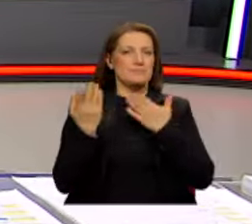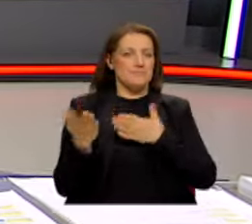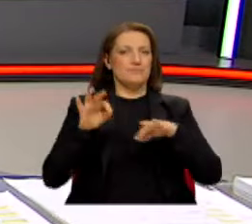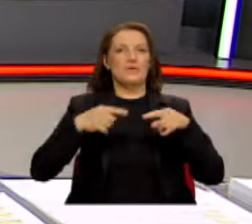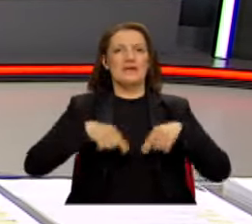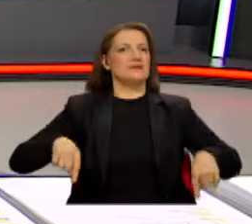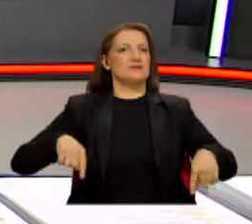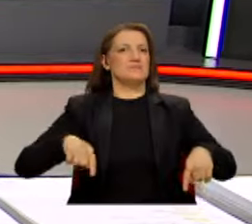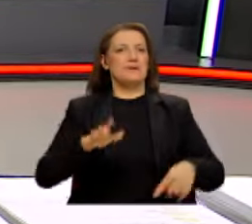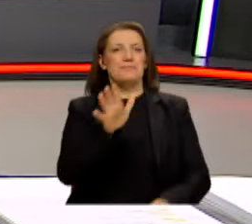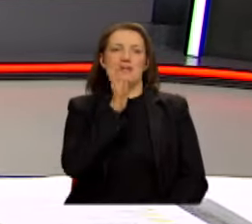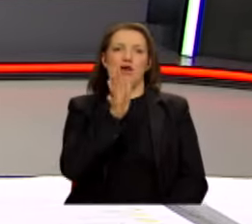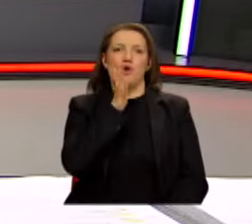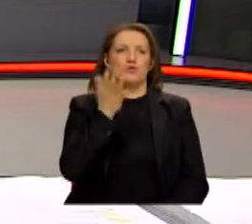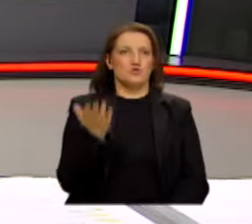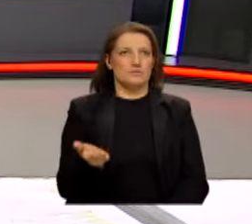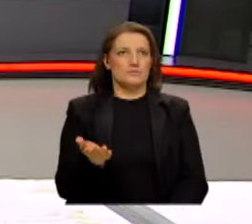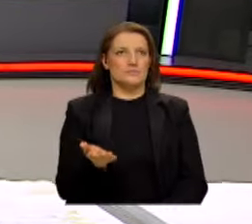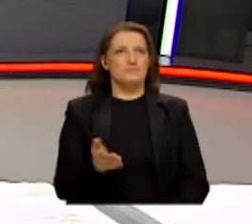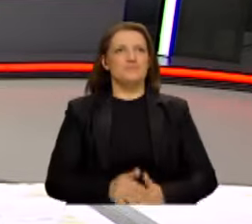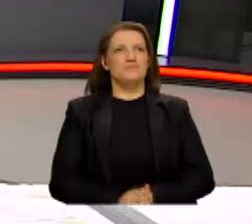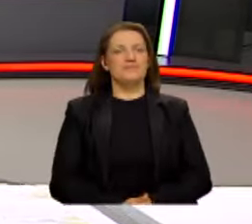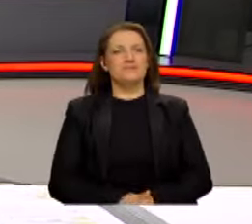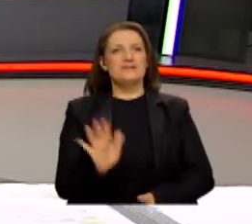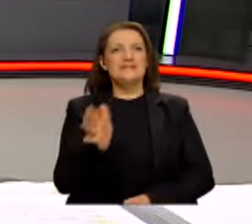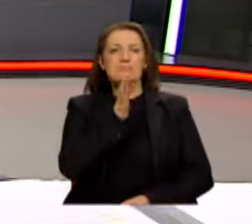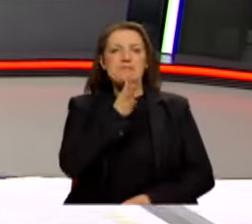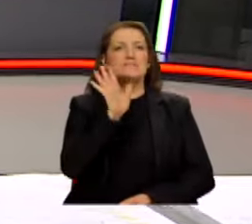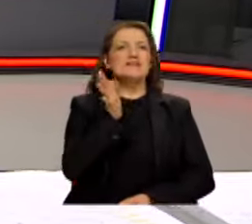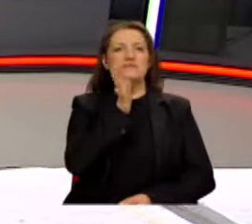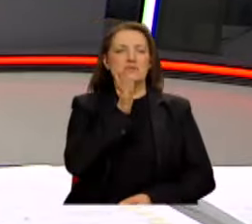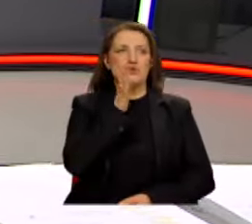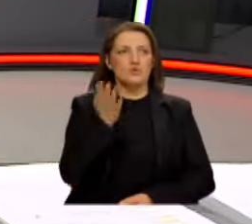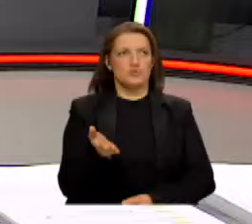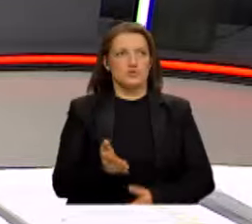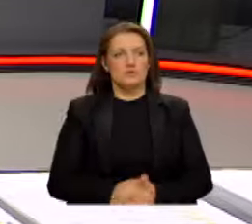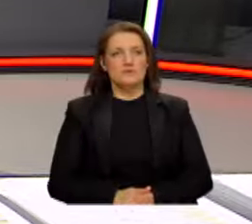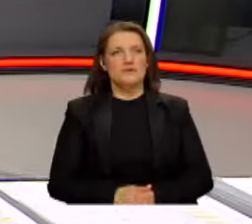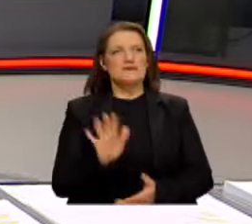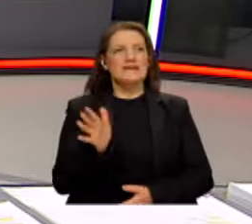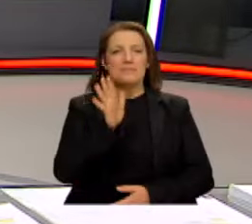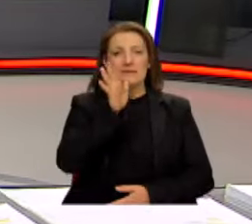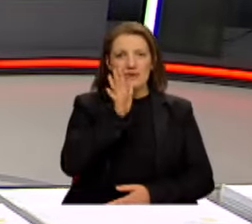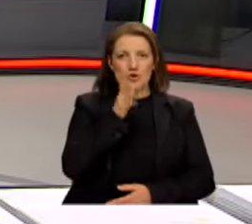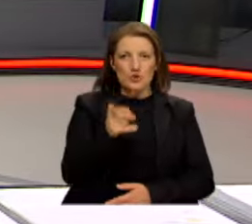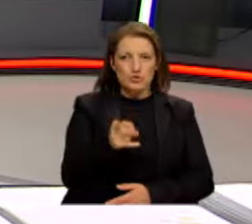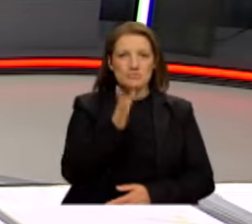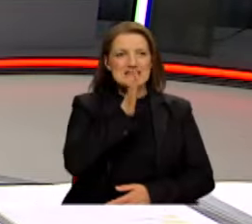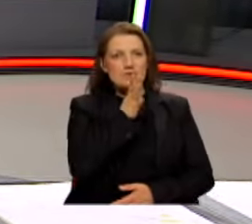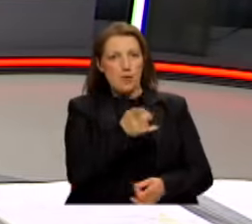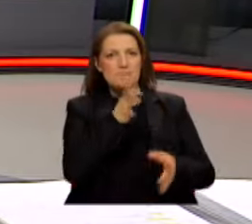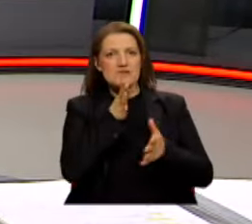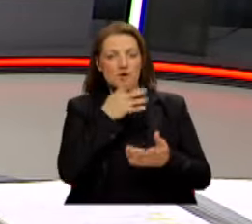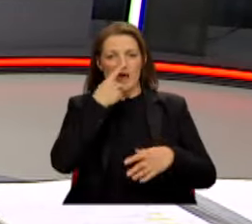bugünkü etiketimiz biliyoruz. Ne bilmediğimizi biliyoruz. Ne bildiğimizi biliyor muyuz? Ondan çok